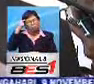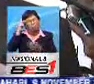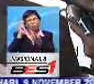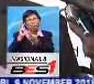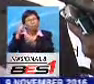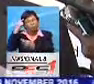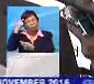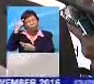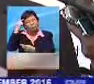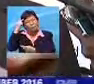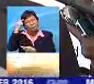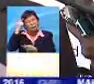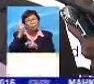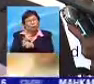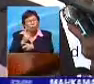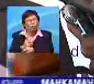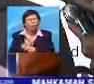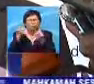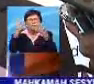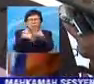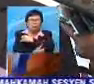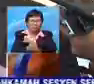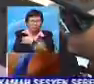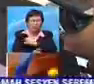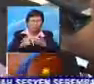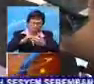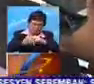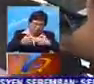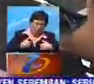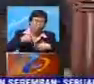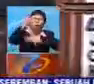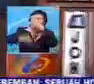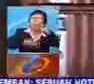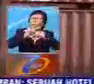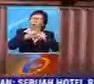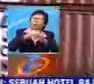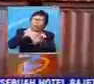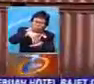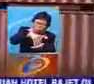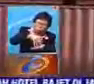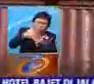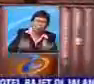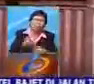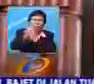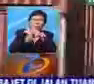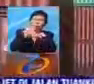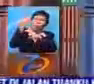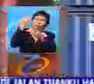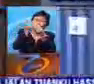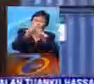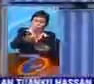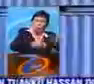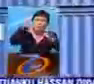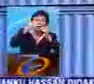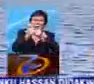negara menghadapi masalah perdagangan masa ini oleh kerana perdagangan dunia lembab tahun lalu jumlah perdagangan